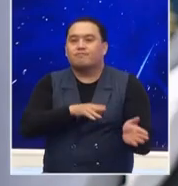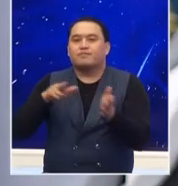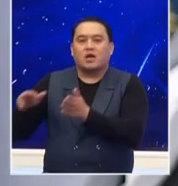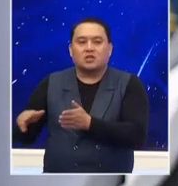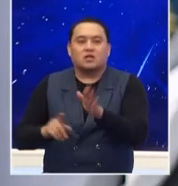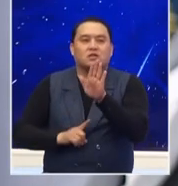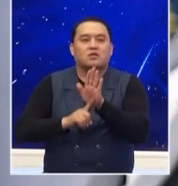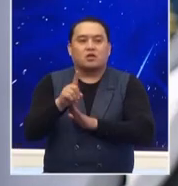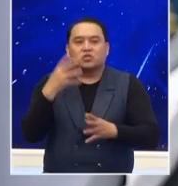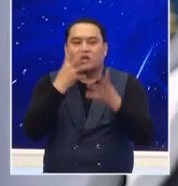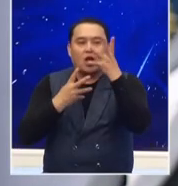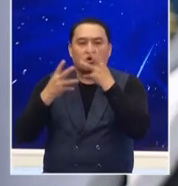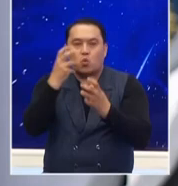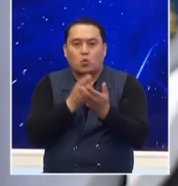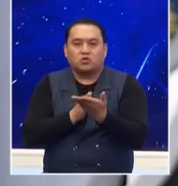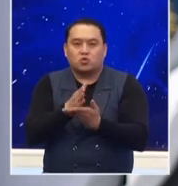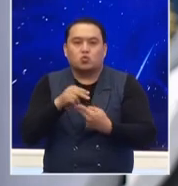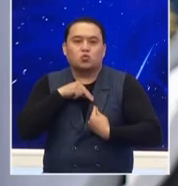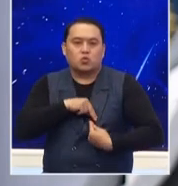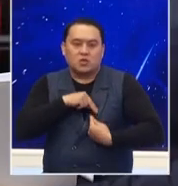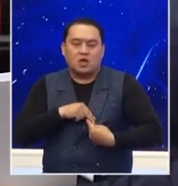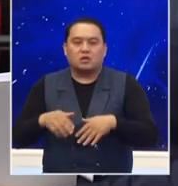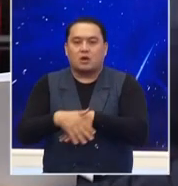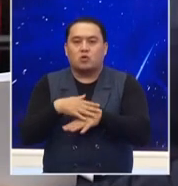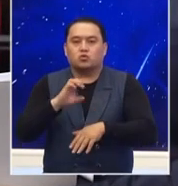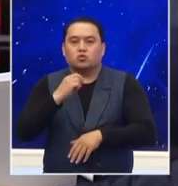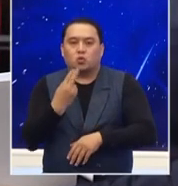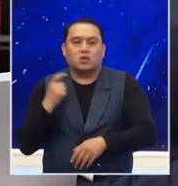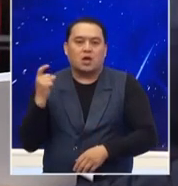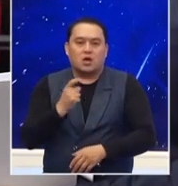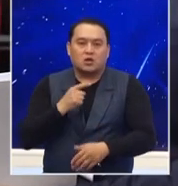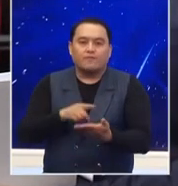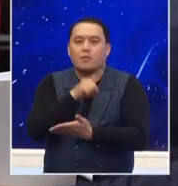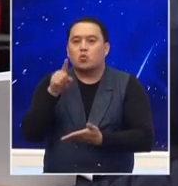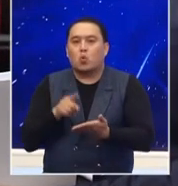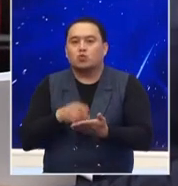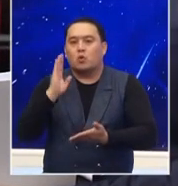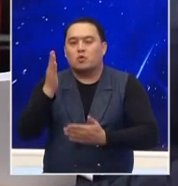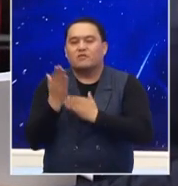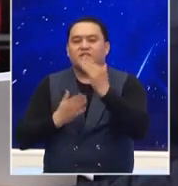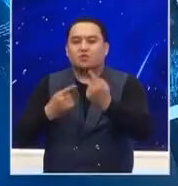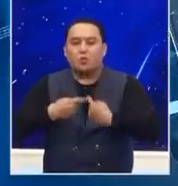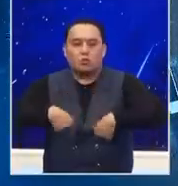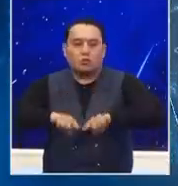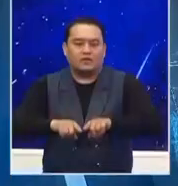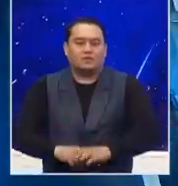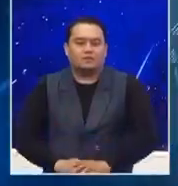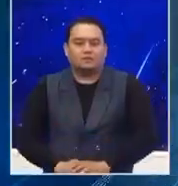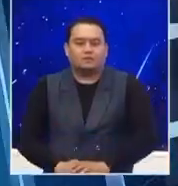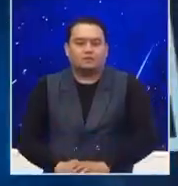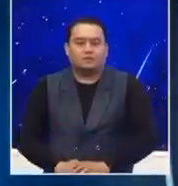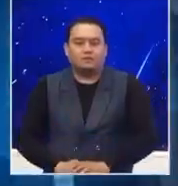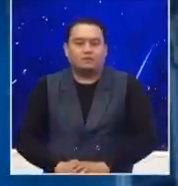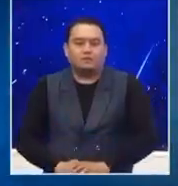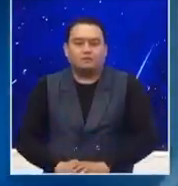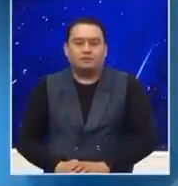это только начало серьезного пути служению народу и решению социально-экономических вопросов на более высоком уровне. Гульмира Тимиргалиева,